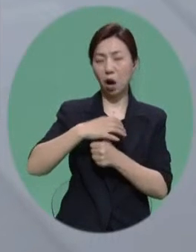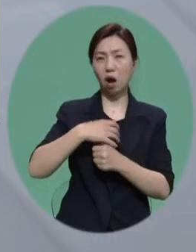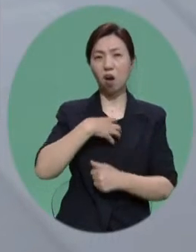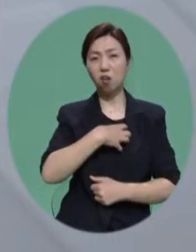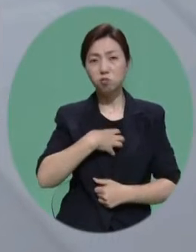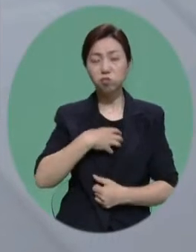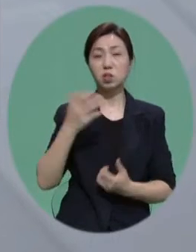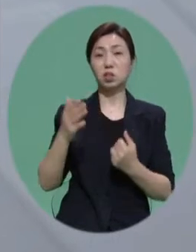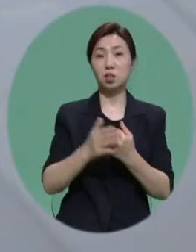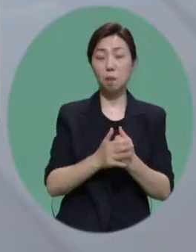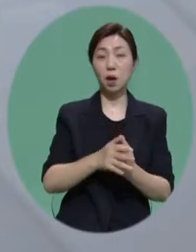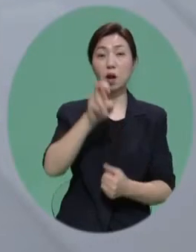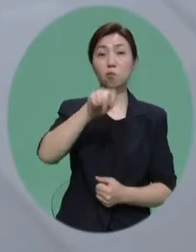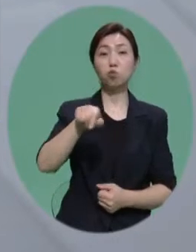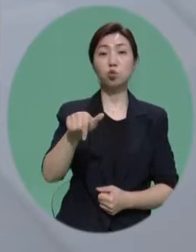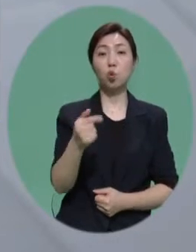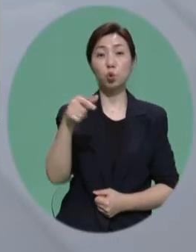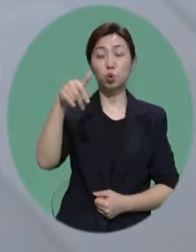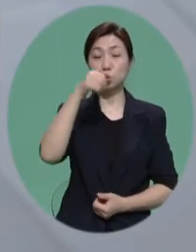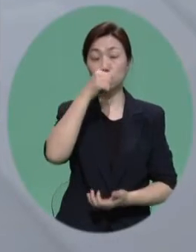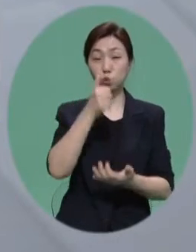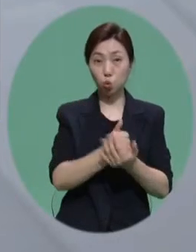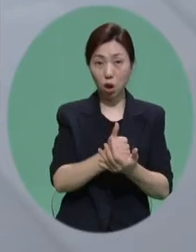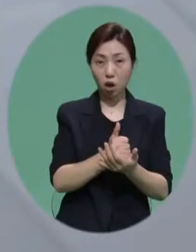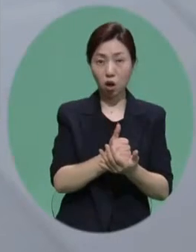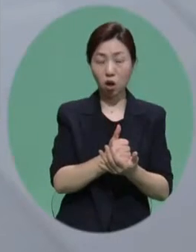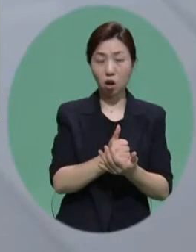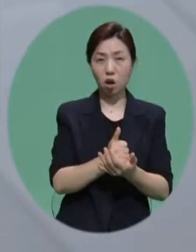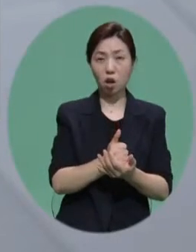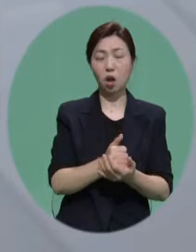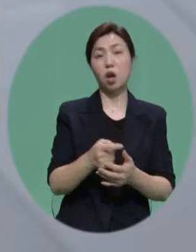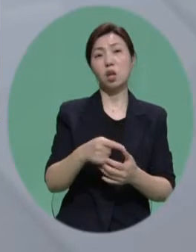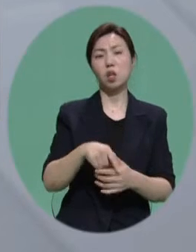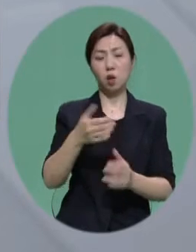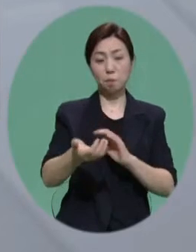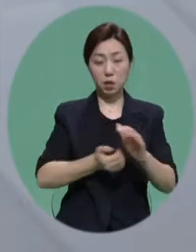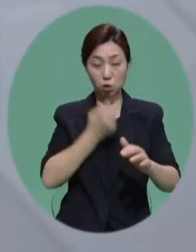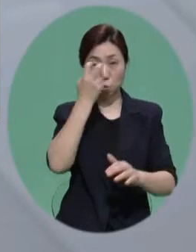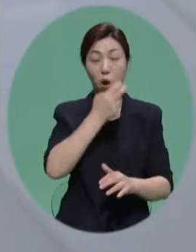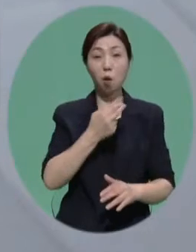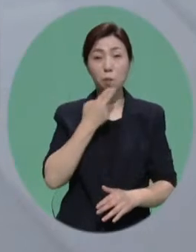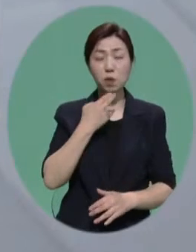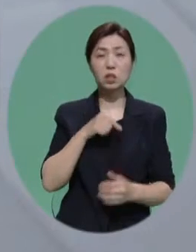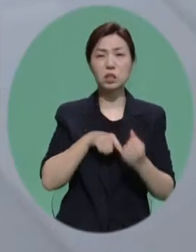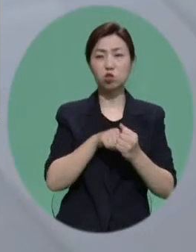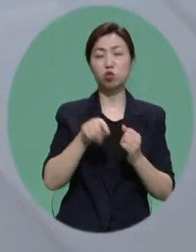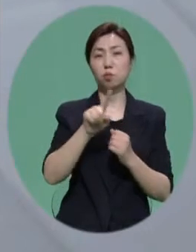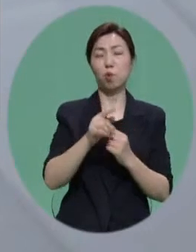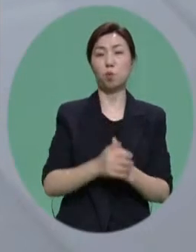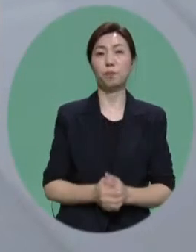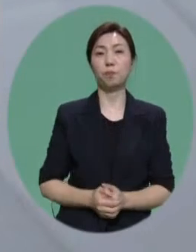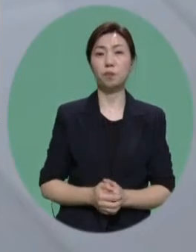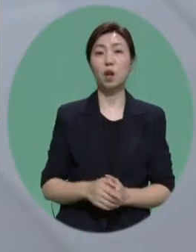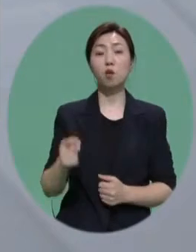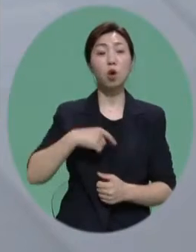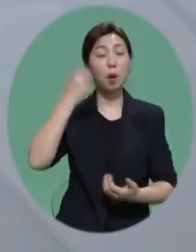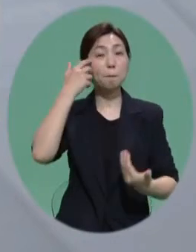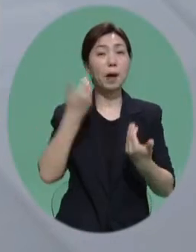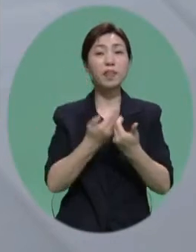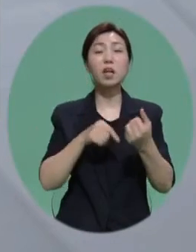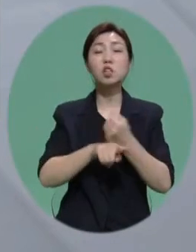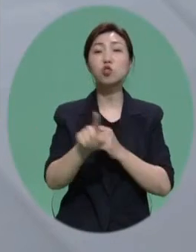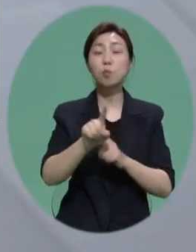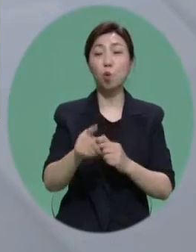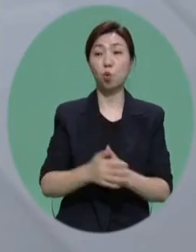어째 형량을 배당 하시려고 하신 거죠 거는 봄봄 을 성 본 죄를 더 쎄게 처벌 하게끔 저희가 상향을 하니까